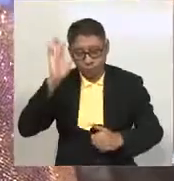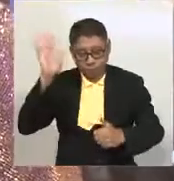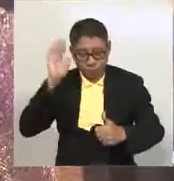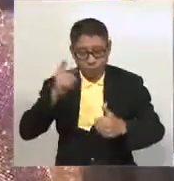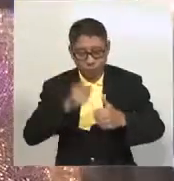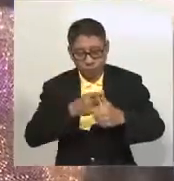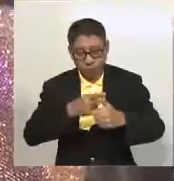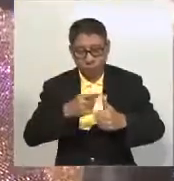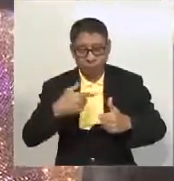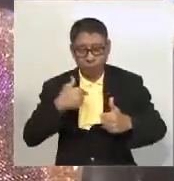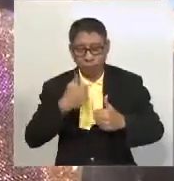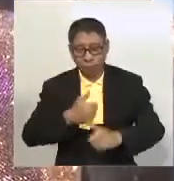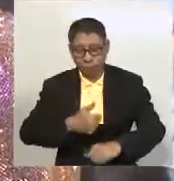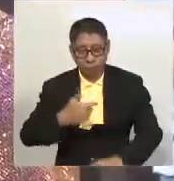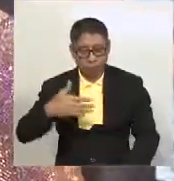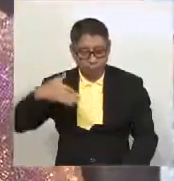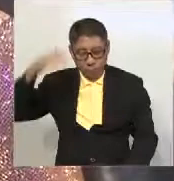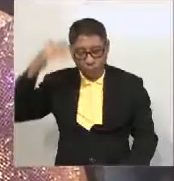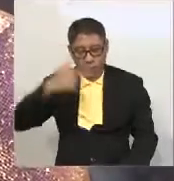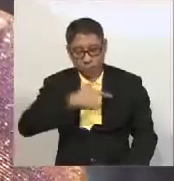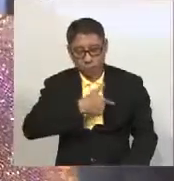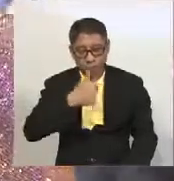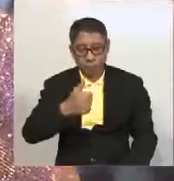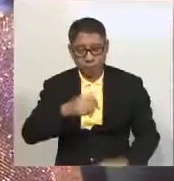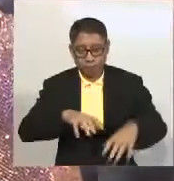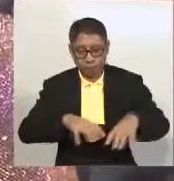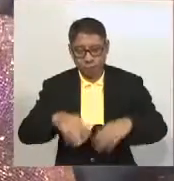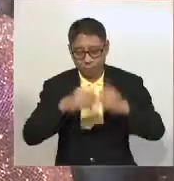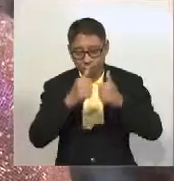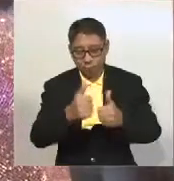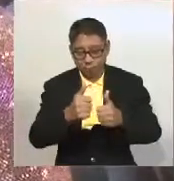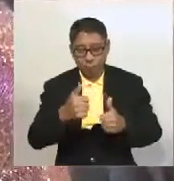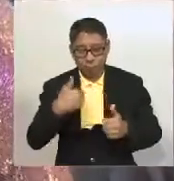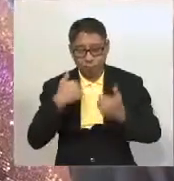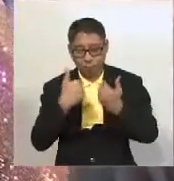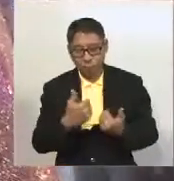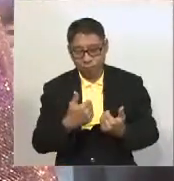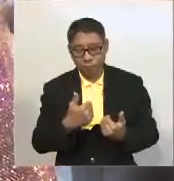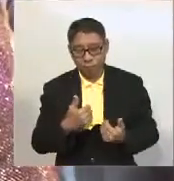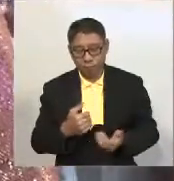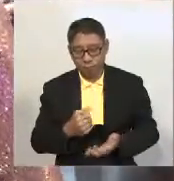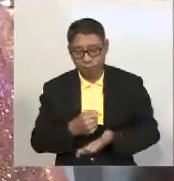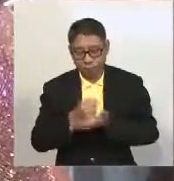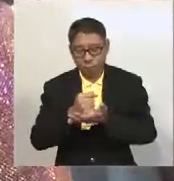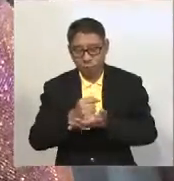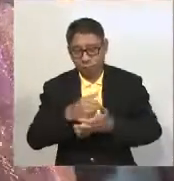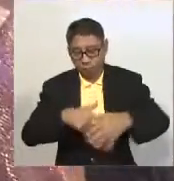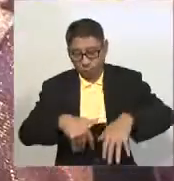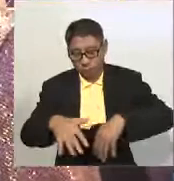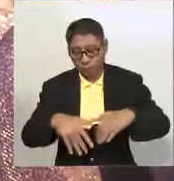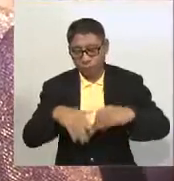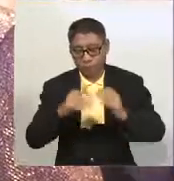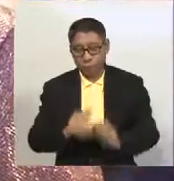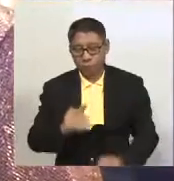ที่ท่านเป็นผู้ใหญ่ใจดีที่จัดรายการที่แบบดีๆแบบนี้ขึ้นมาเพราะว่าเพื่อที่จะให้พวกเราช